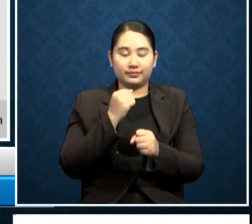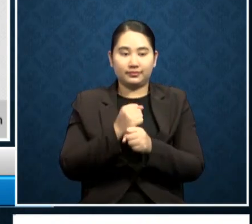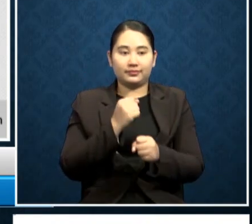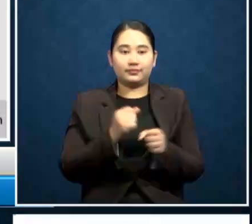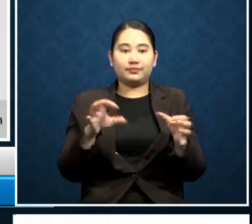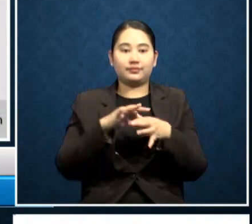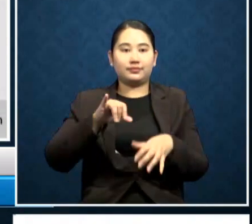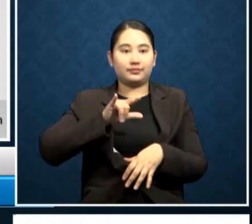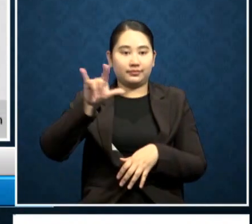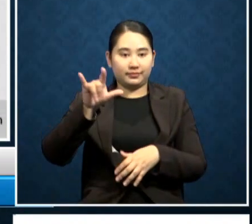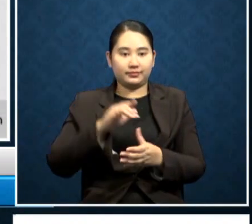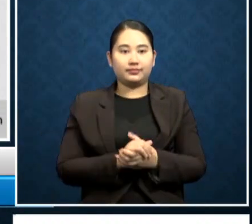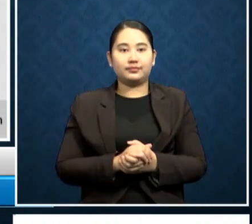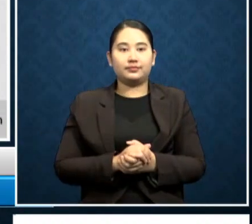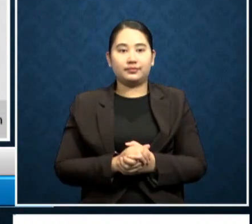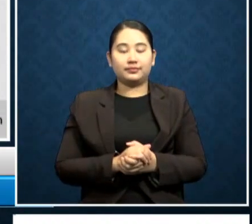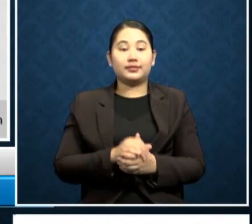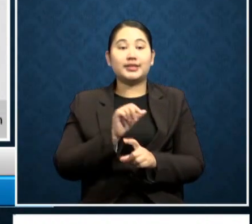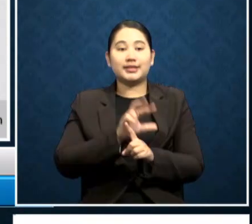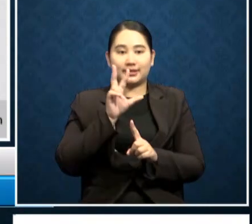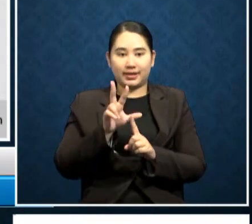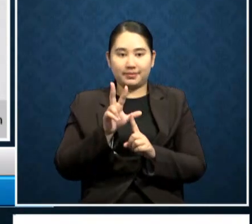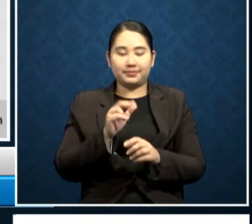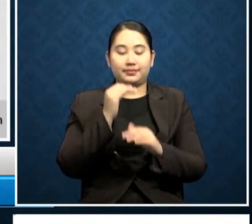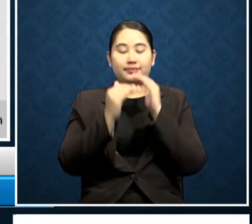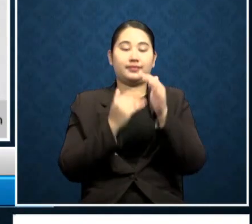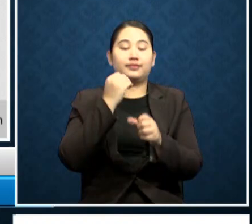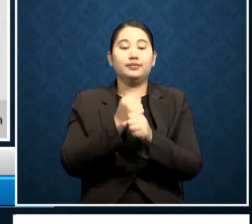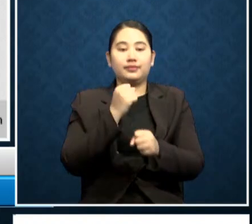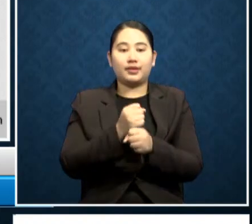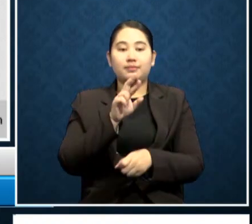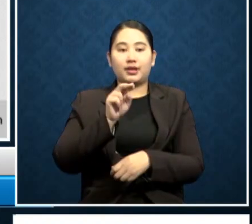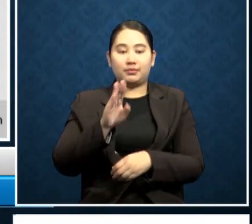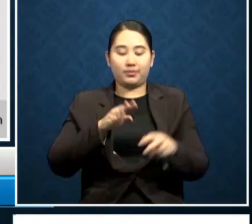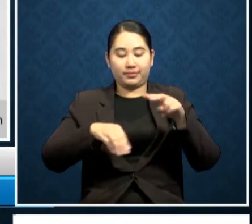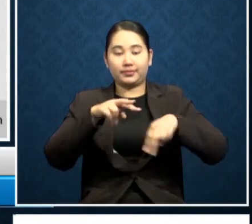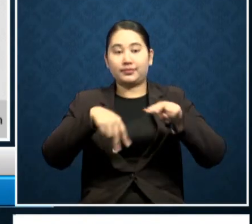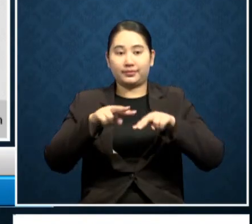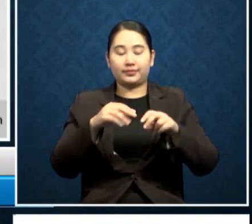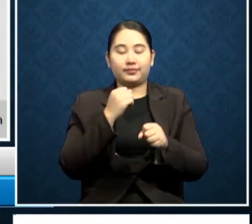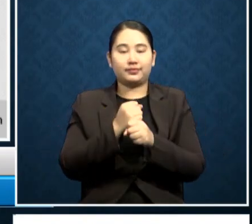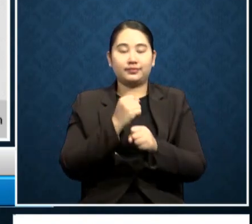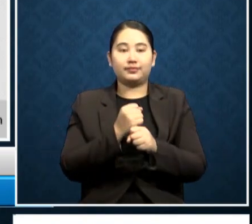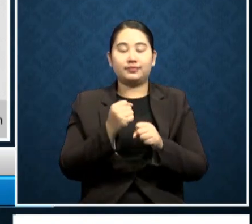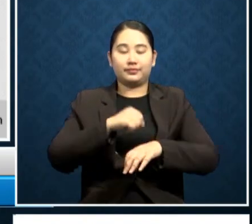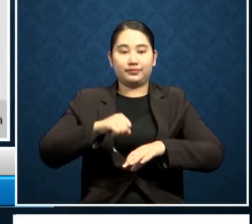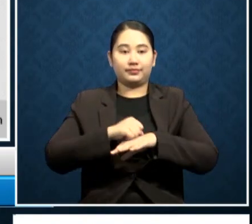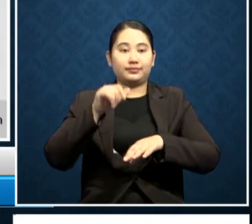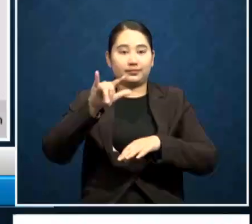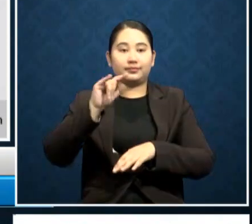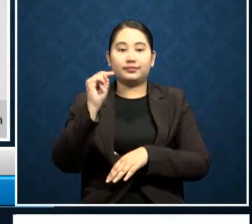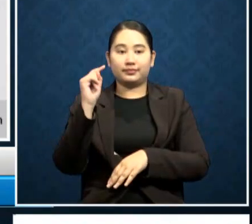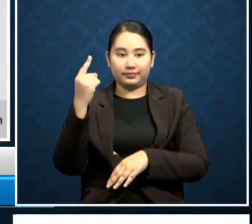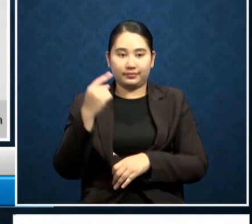บินมากขึ้น 3การพัฒนาระบบติดตามอากาศยานสมัยใหม่ในหลายอีก